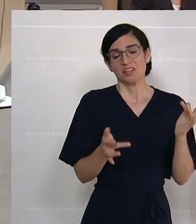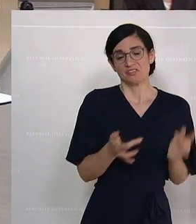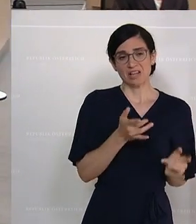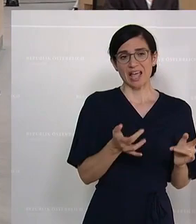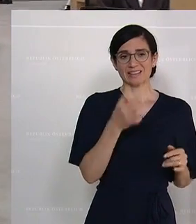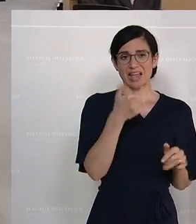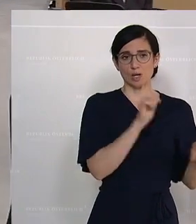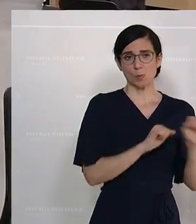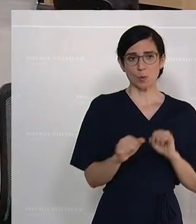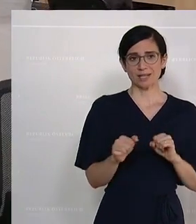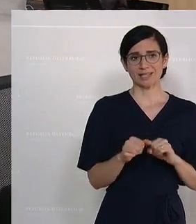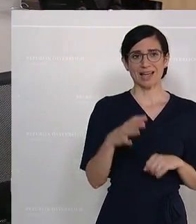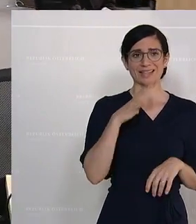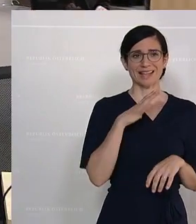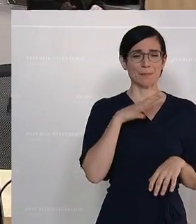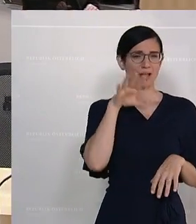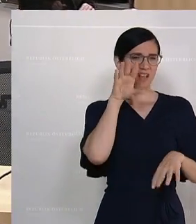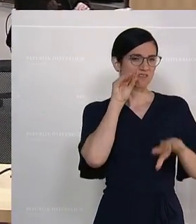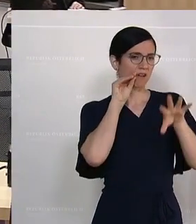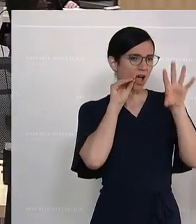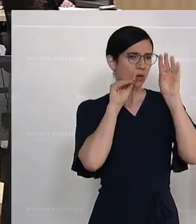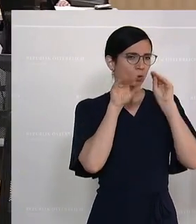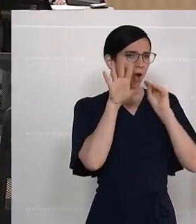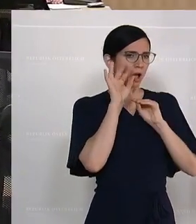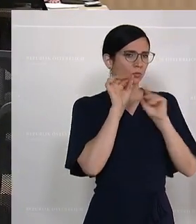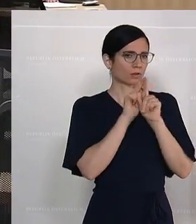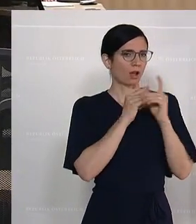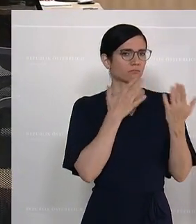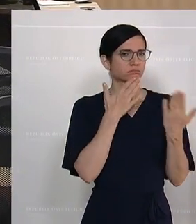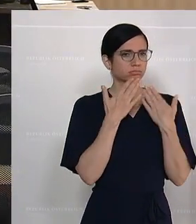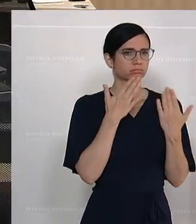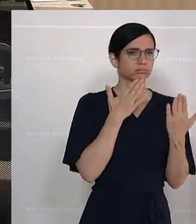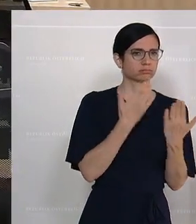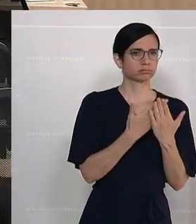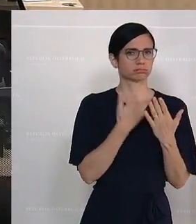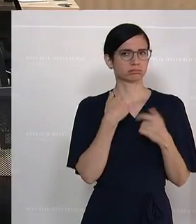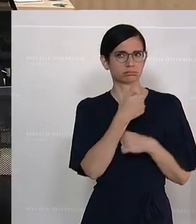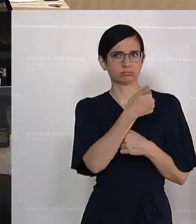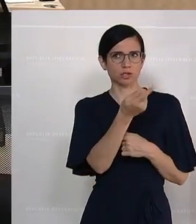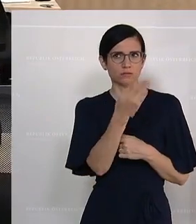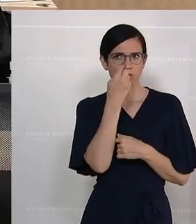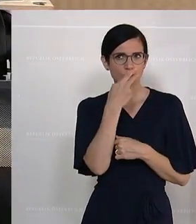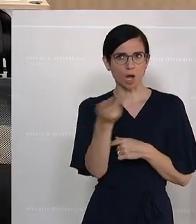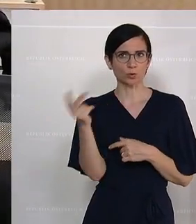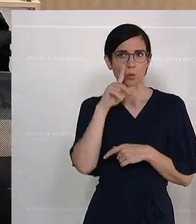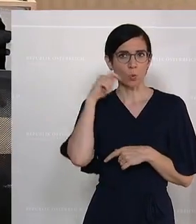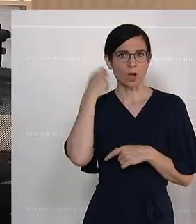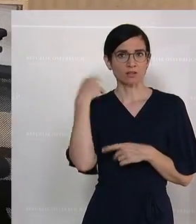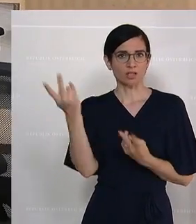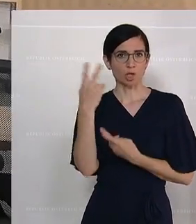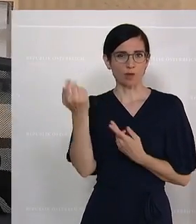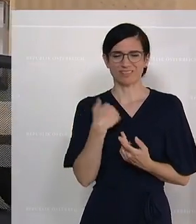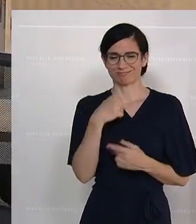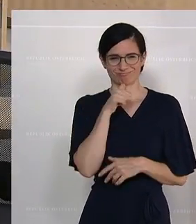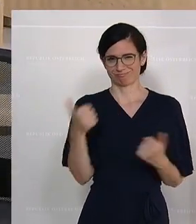verramschen überhaupt nicht aber die erfahrungen die erfahrungen in ungarn in slowenien die sind so toll nun